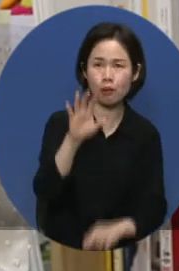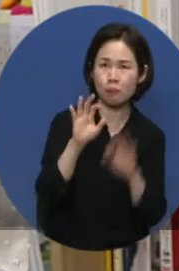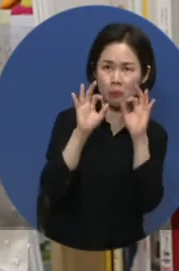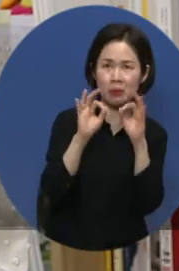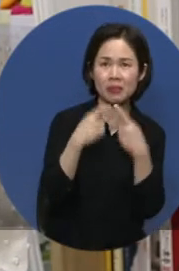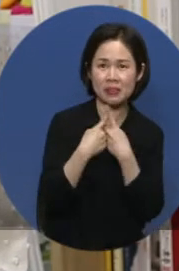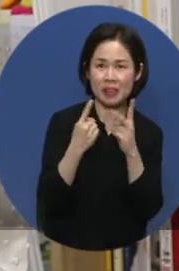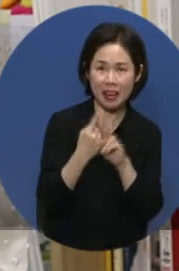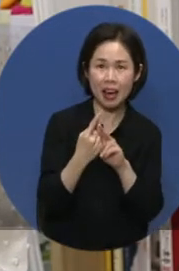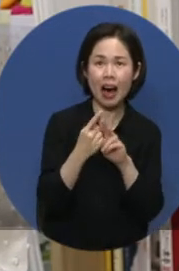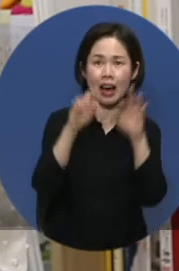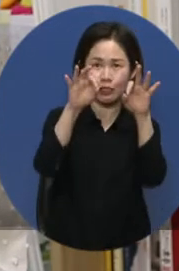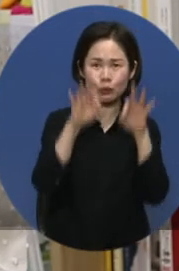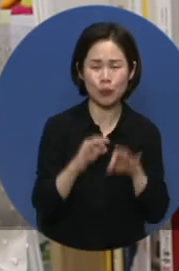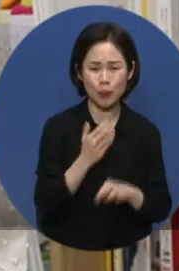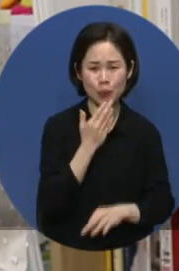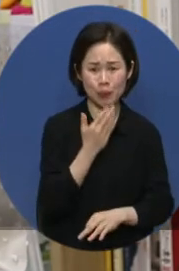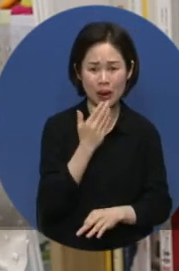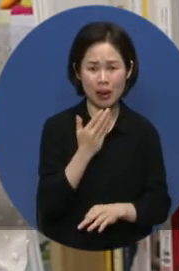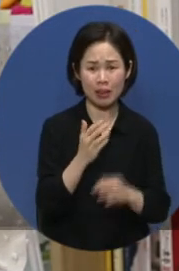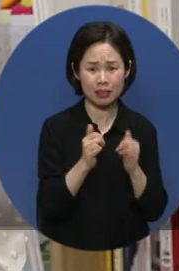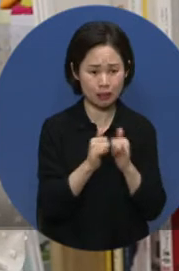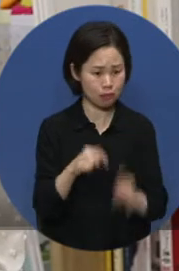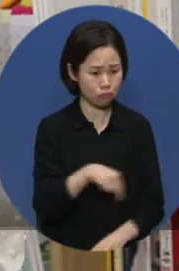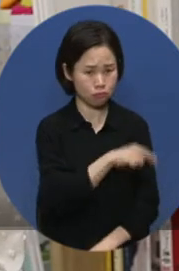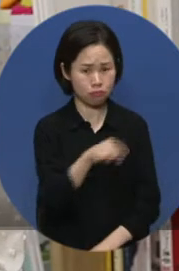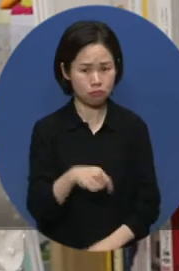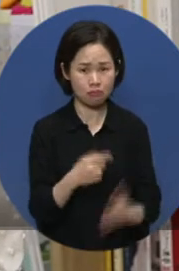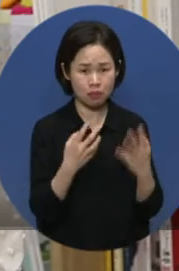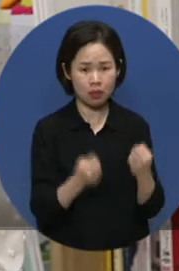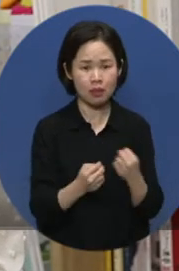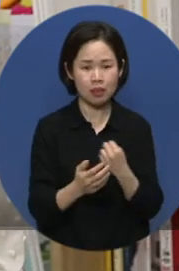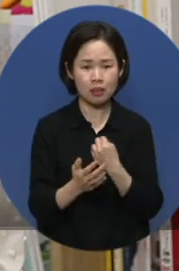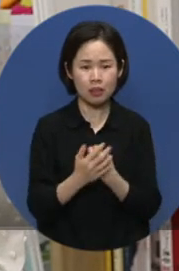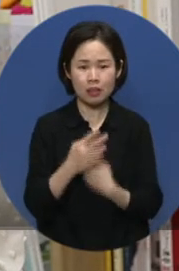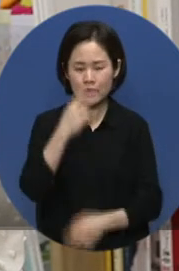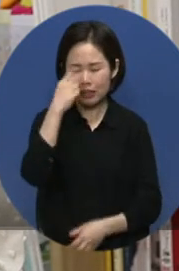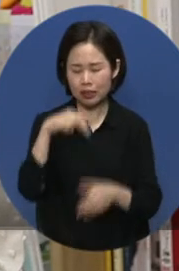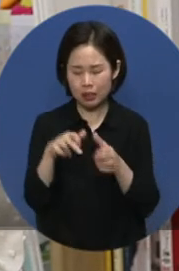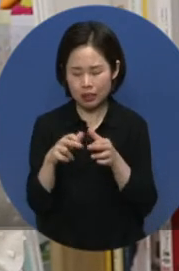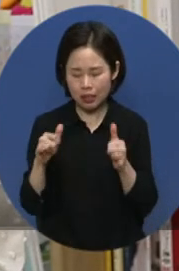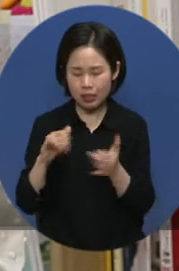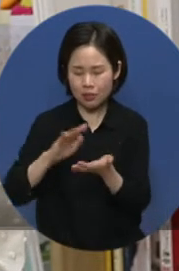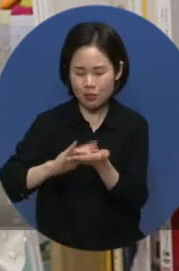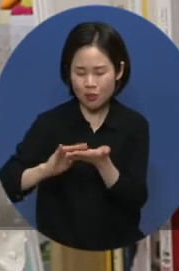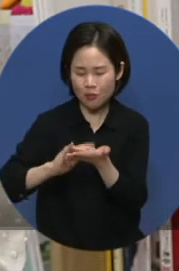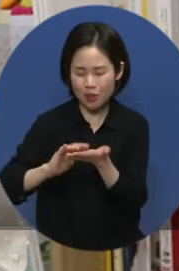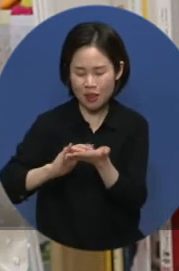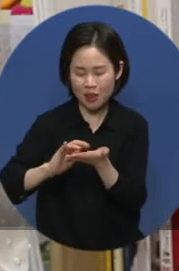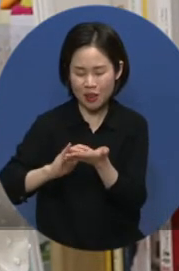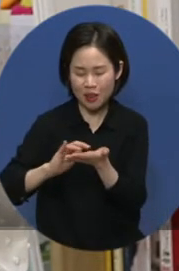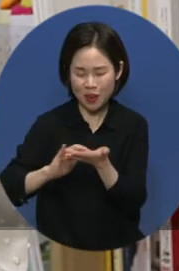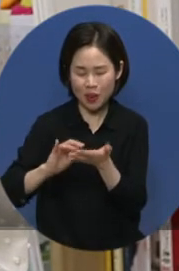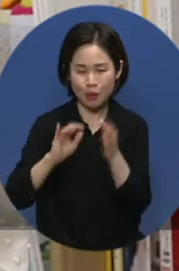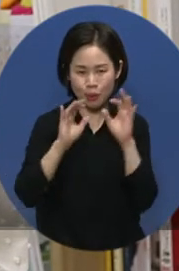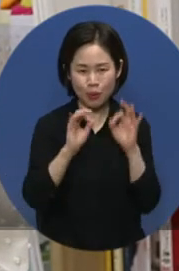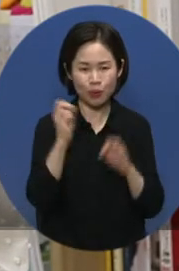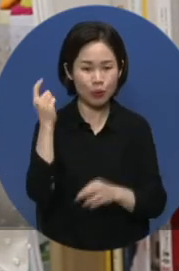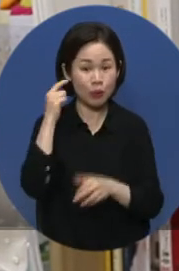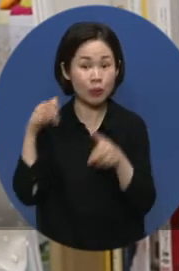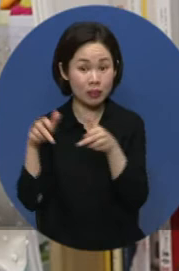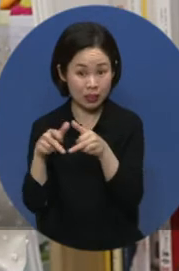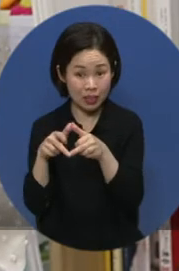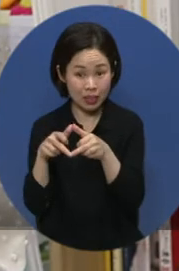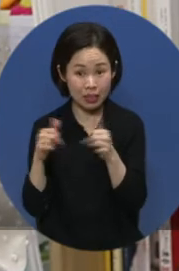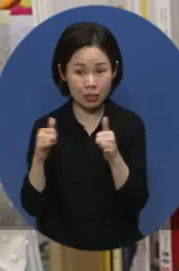삶에 담아낼 수 있는 분들이 많이 계시거든요. 그래서 저는 시각장애인 분들이 점자를 활용해서 글자를 보고 청각장애인이